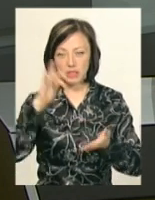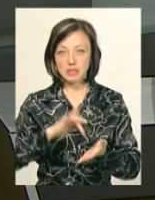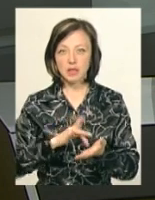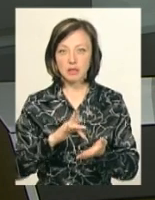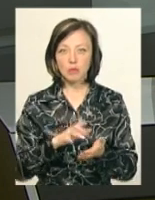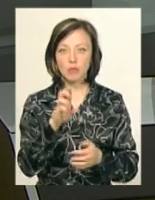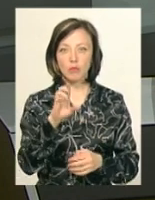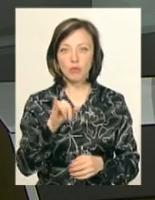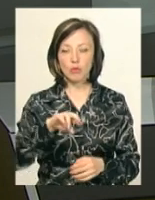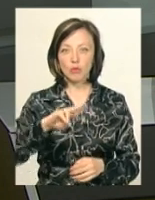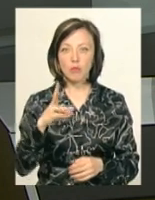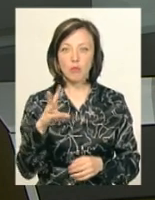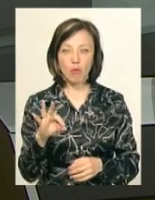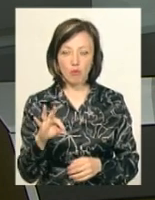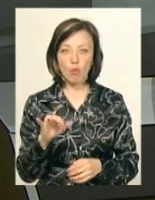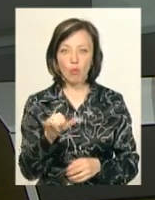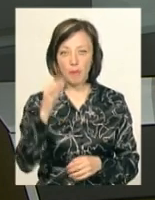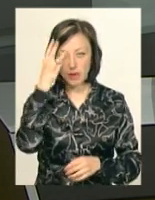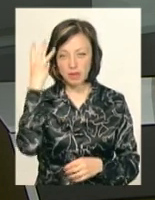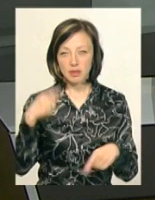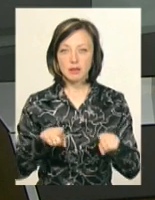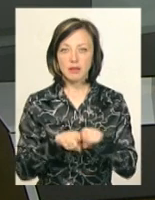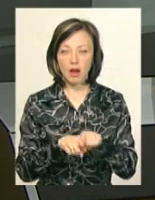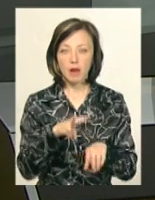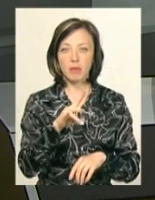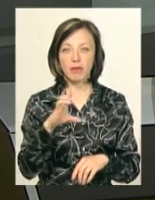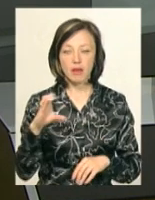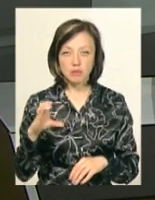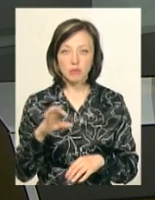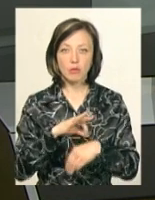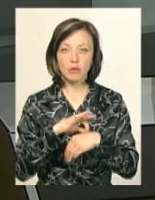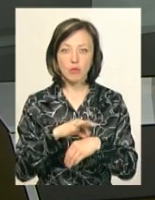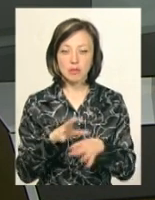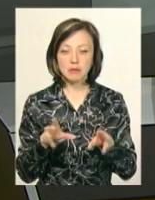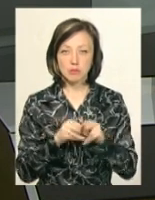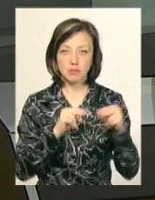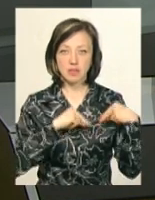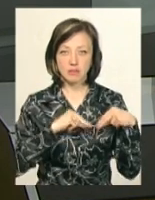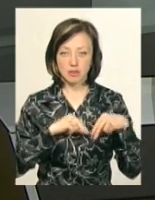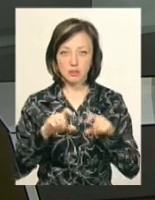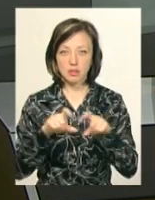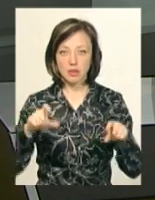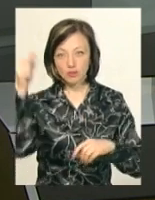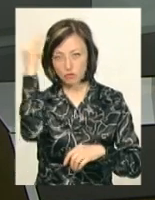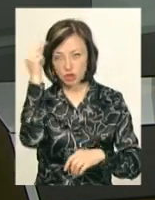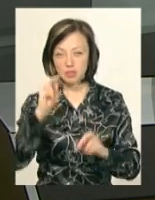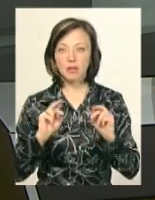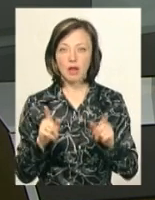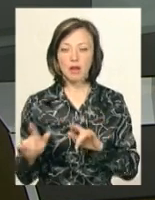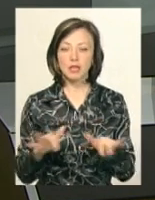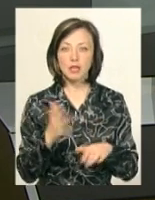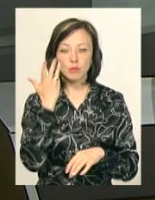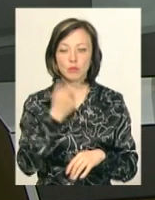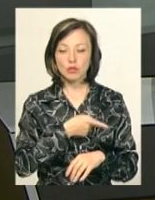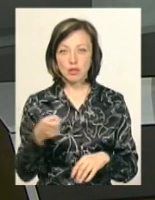Удмул у Хмельницькому. Так, рятувальники обласного управління Держслужби з надзвичайних ситуацій спільно з персоналом закладу вчилися, як діяти під час